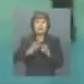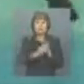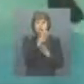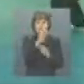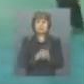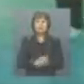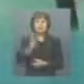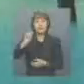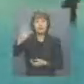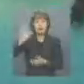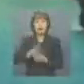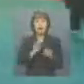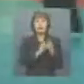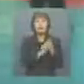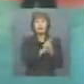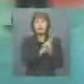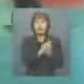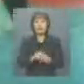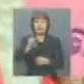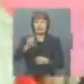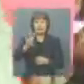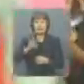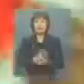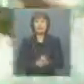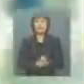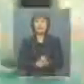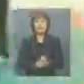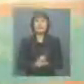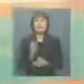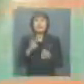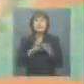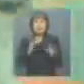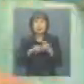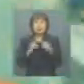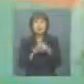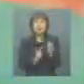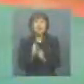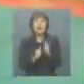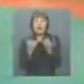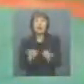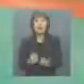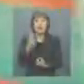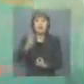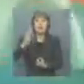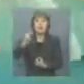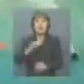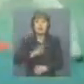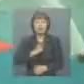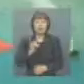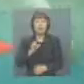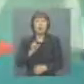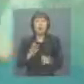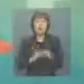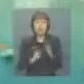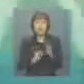ามมาด้วยเขต2 27เหรียญทองโดยในวันนี้จะมีการชิงชัย42เหรียญทองโดยกรีฑาชิงกันมากที่สุดคือ9เหรียญ